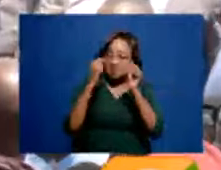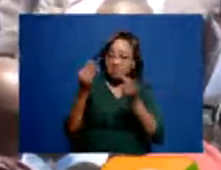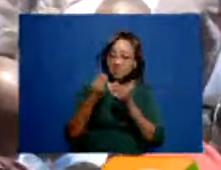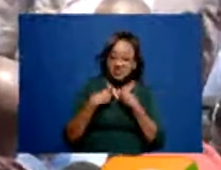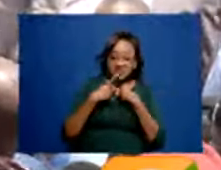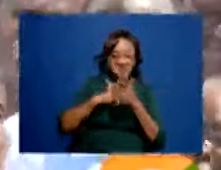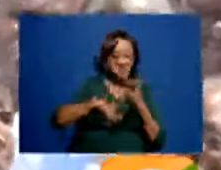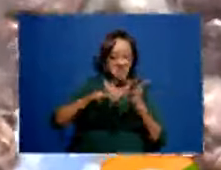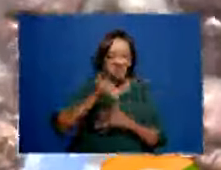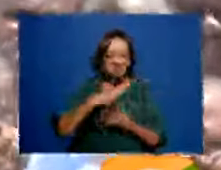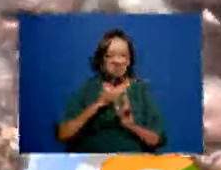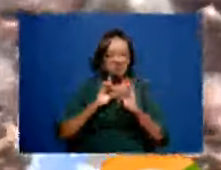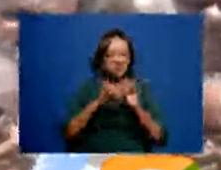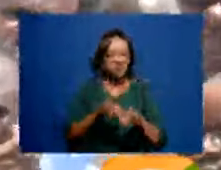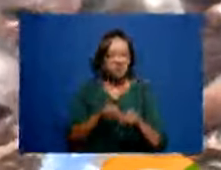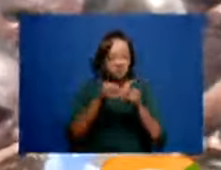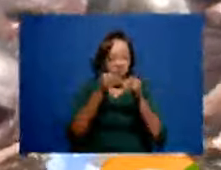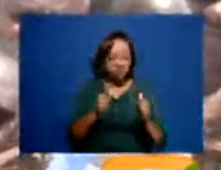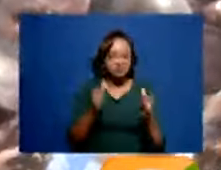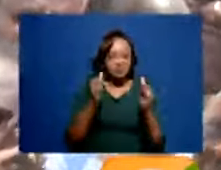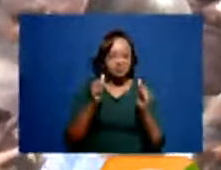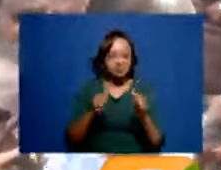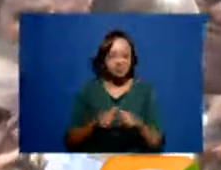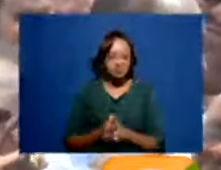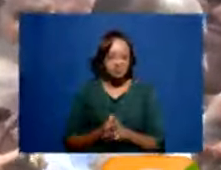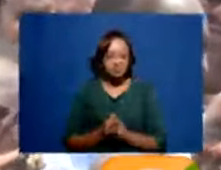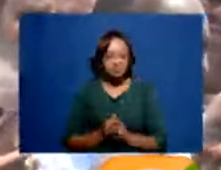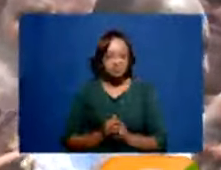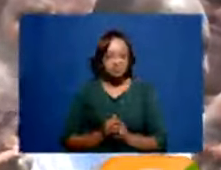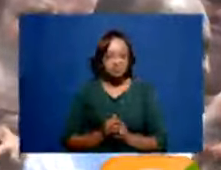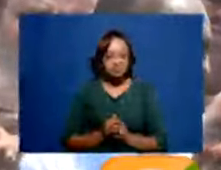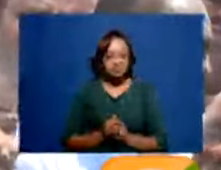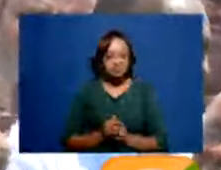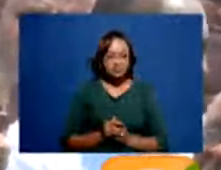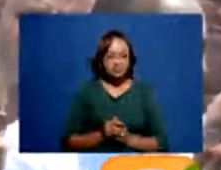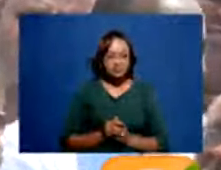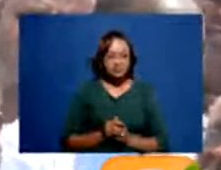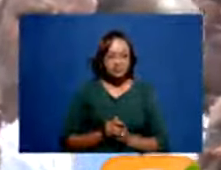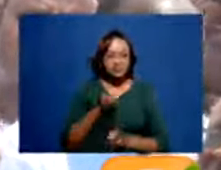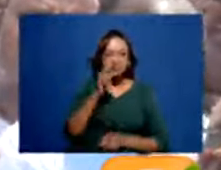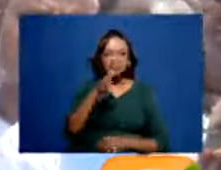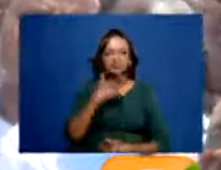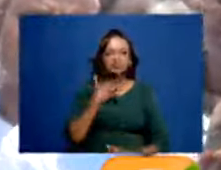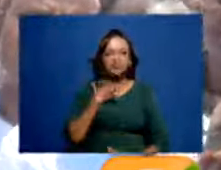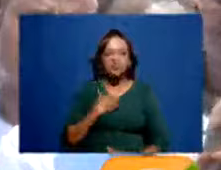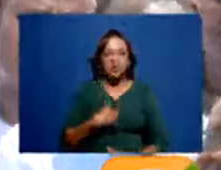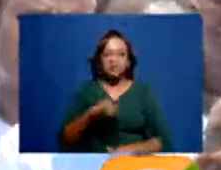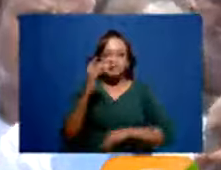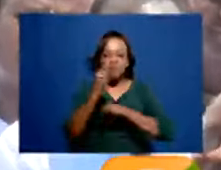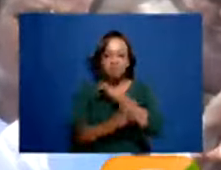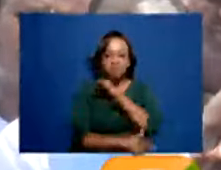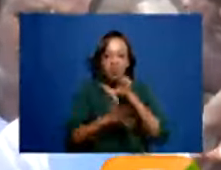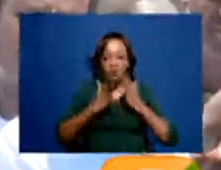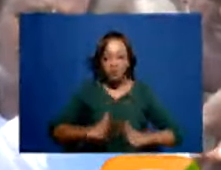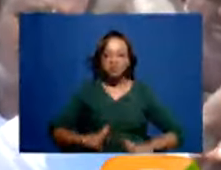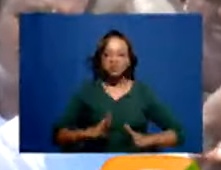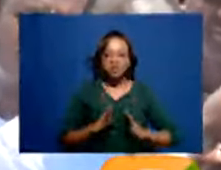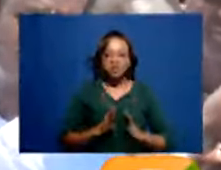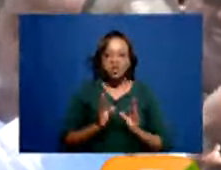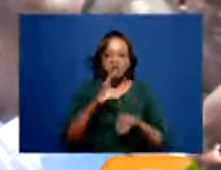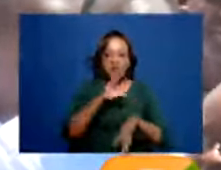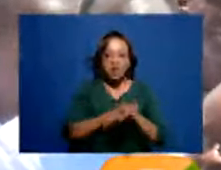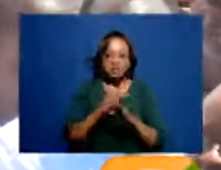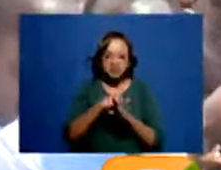ninaenda kumaliza. Sasa wewe hutaki mtu mdogo apatiwe bima na serikali. Hutaki huyu